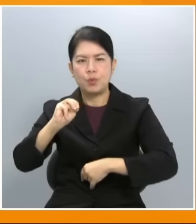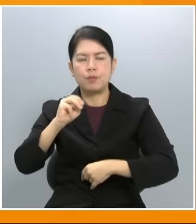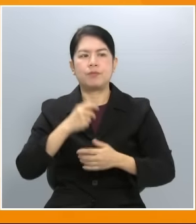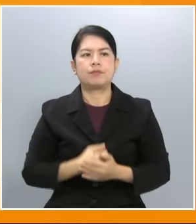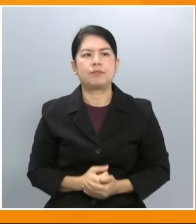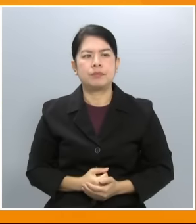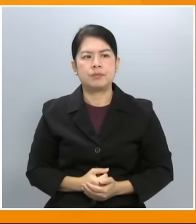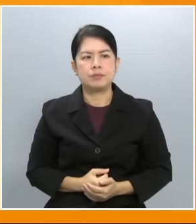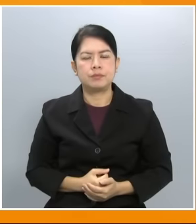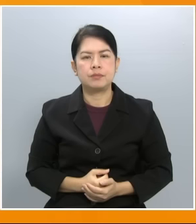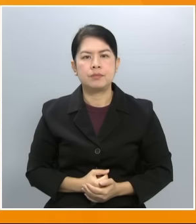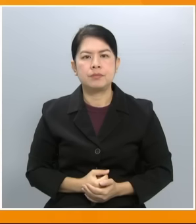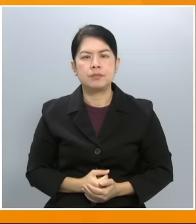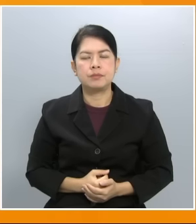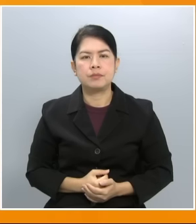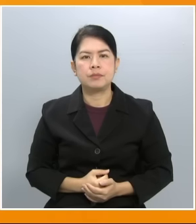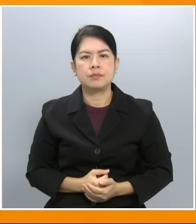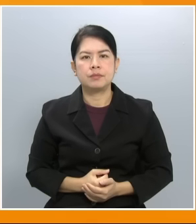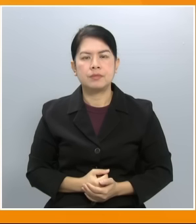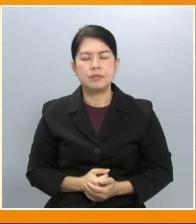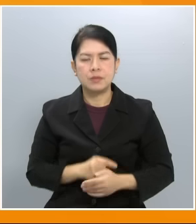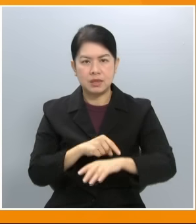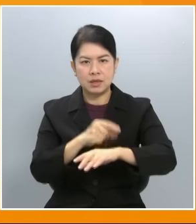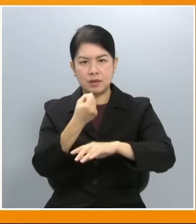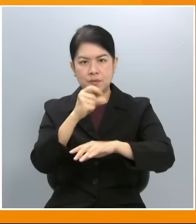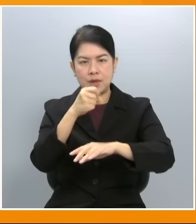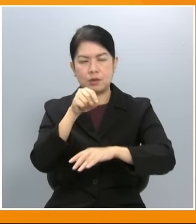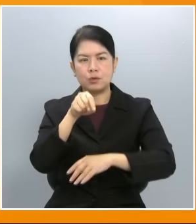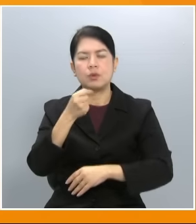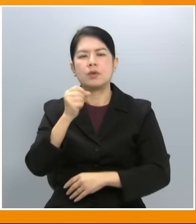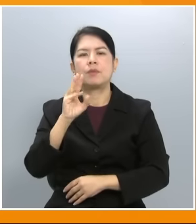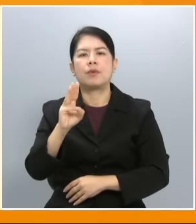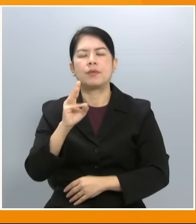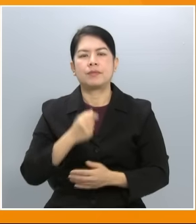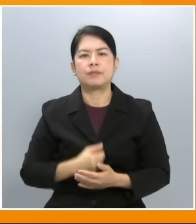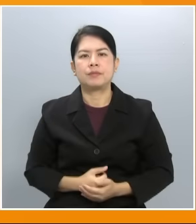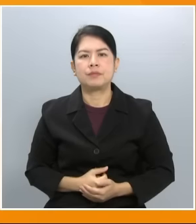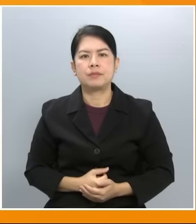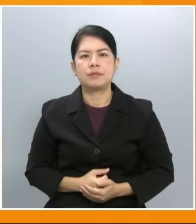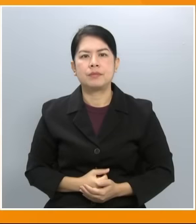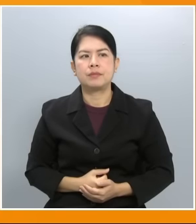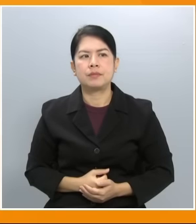ใช่แอดมินการ11:16 น.เรื่องเล่าสาธิตเดี๋ยวกลับมาฮะ